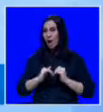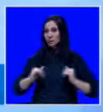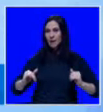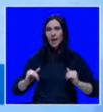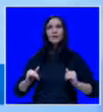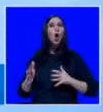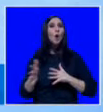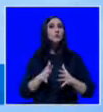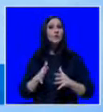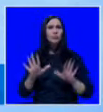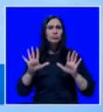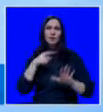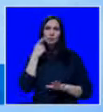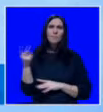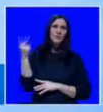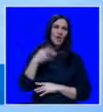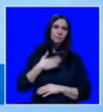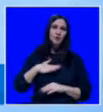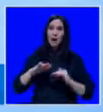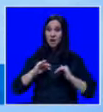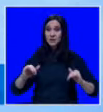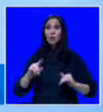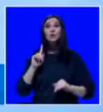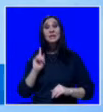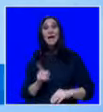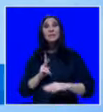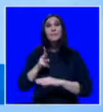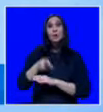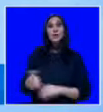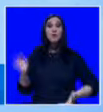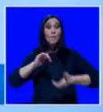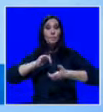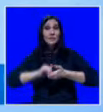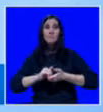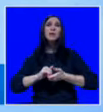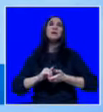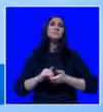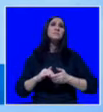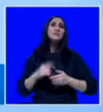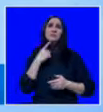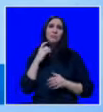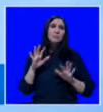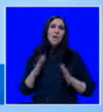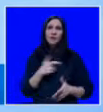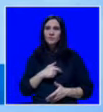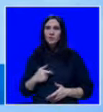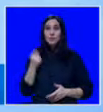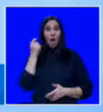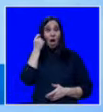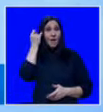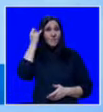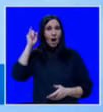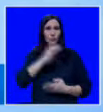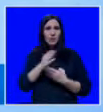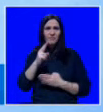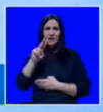10 години повтарях, че има разделение, което трябва да се преодолее и трябва да се обединим зад някакъв национален идеал. Последните 2-3 години почти